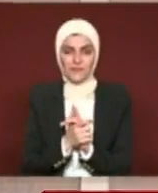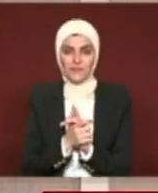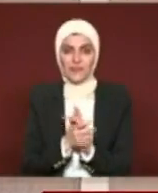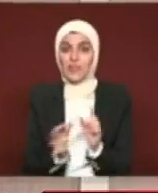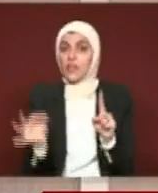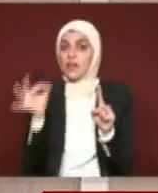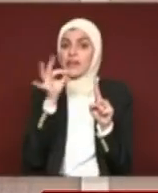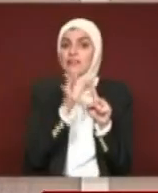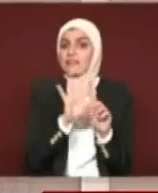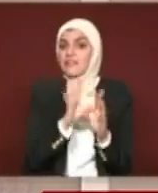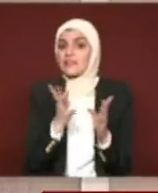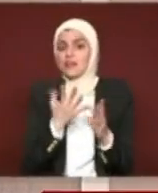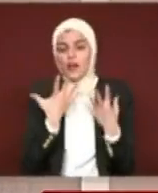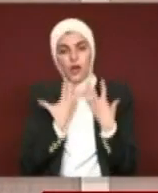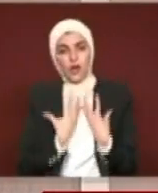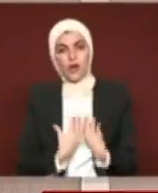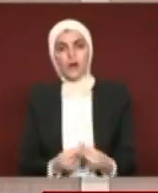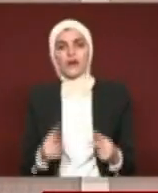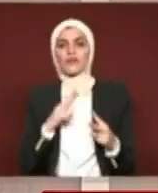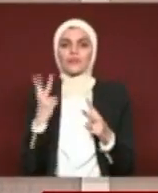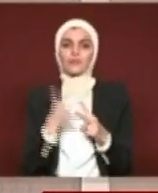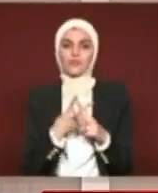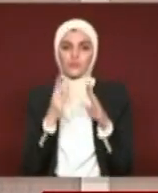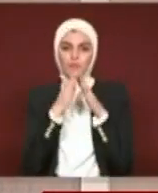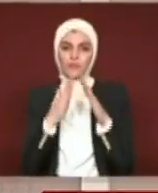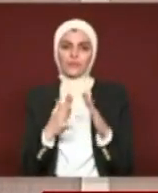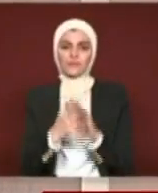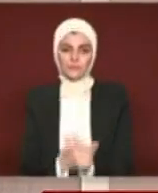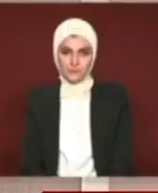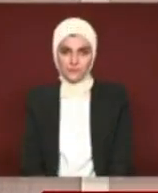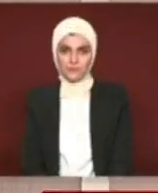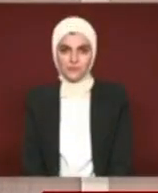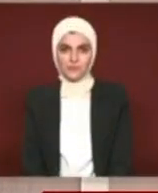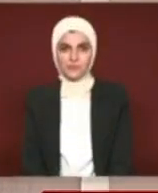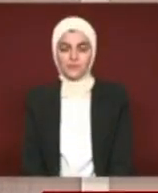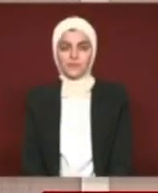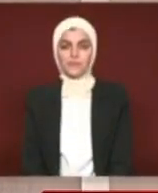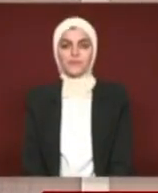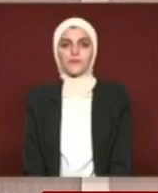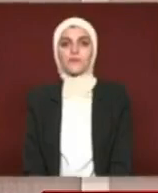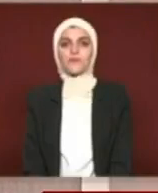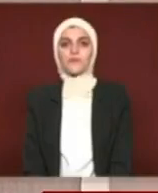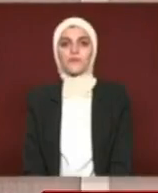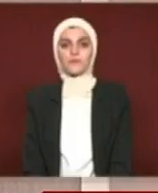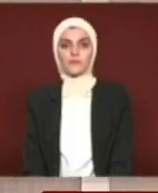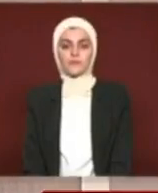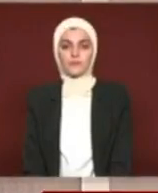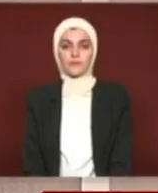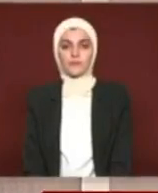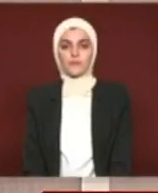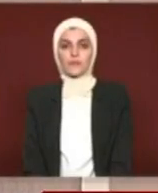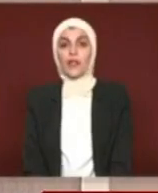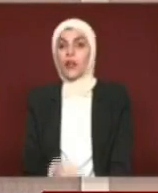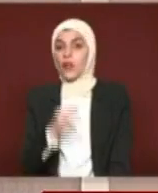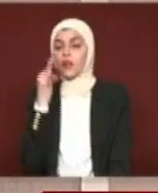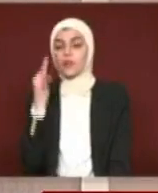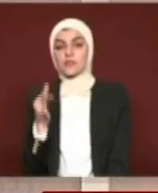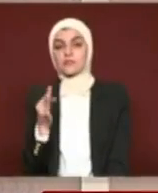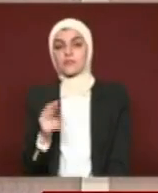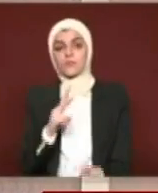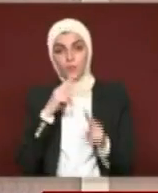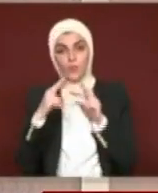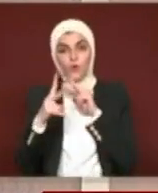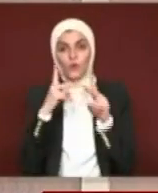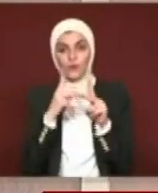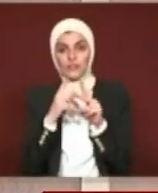لم يستطيع هذا الحوار أن يجعل المواطن يشعر بالرضا فإن هذا الحوار لن يكون له جدوى. نحن